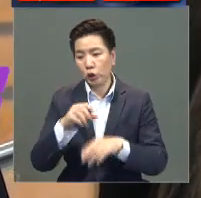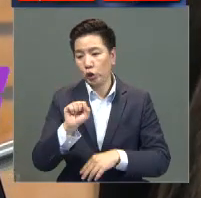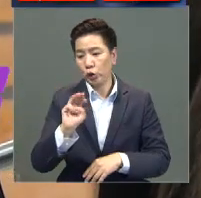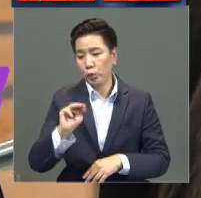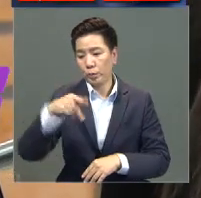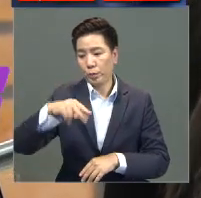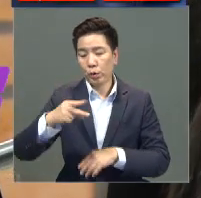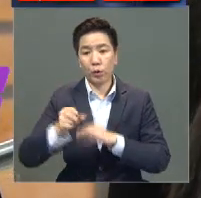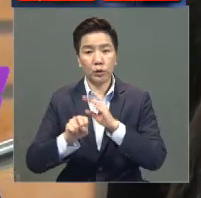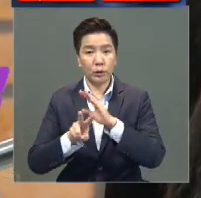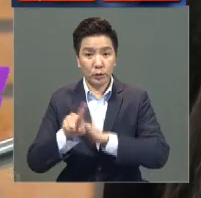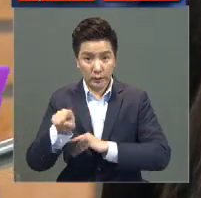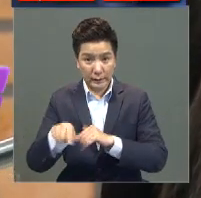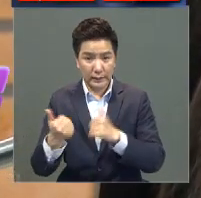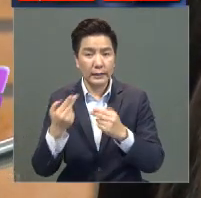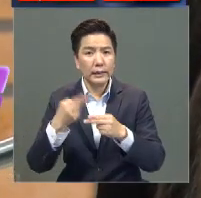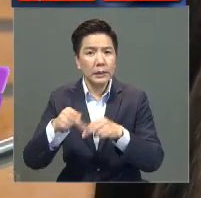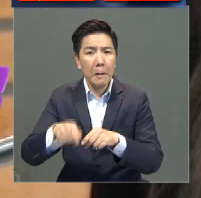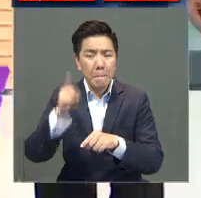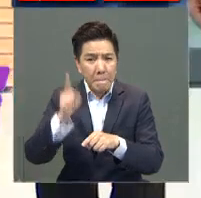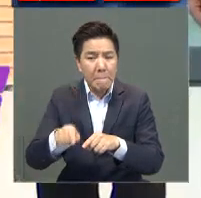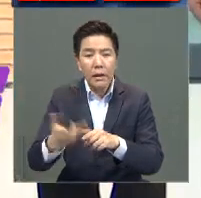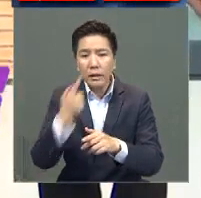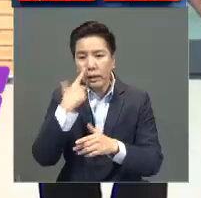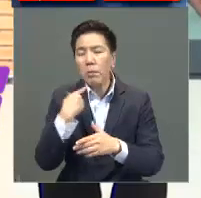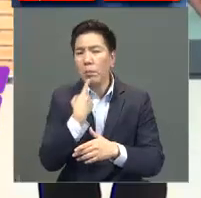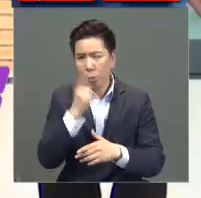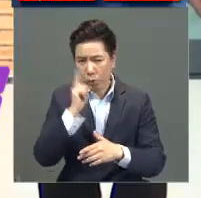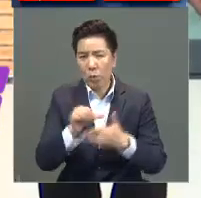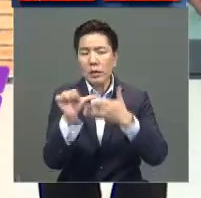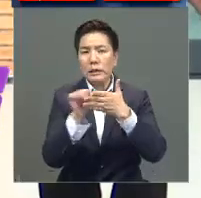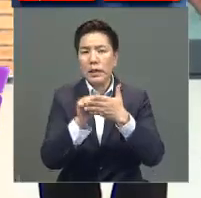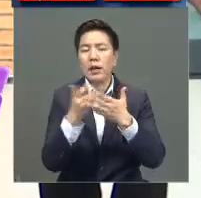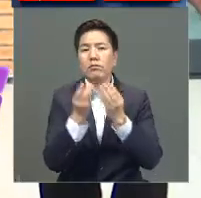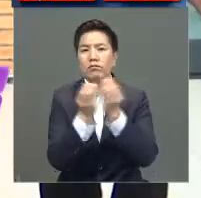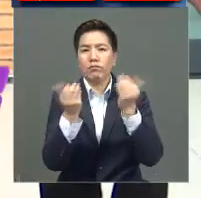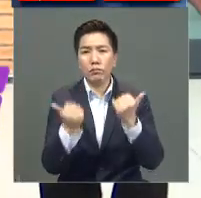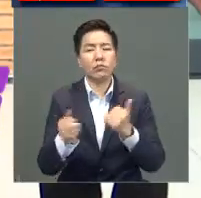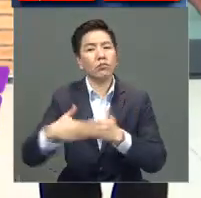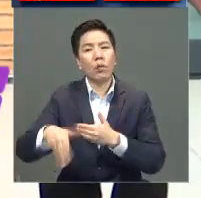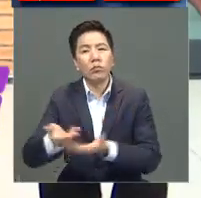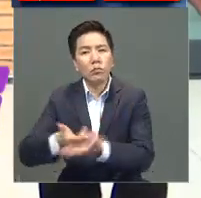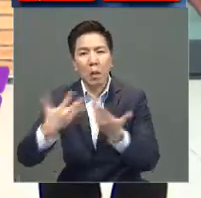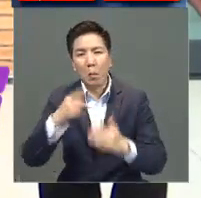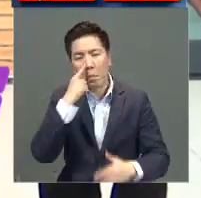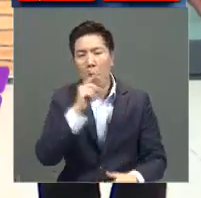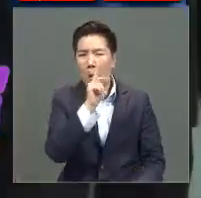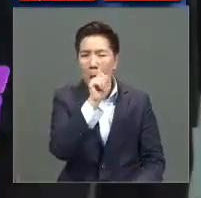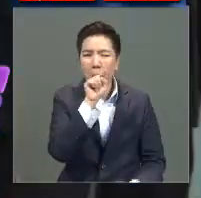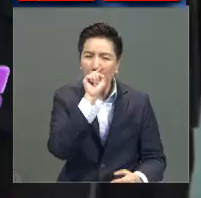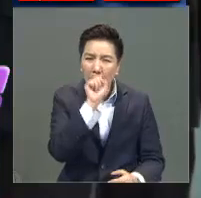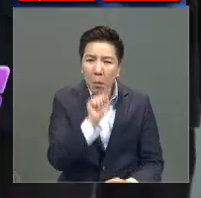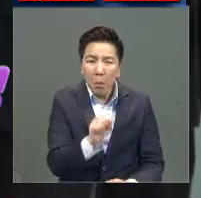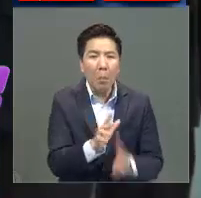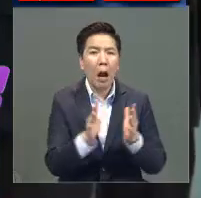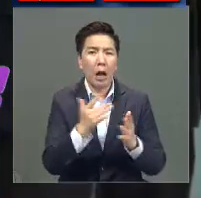ก็บอกนะครับว่าหลังการหารือร่วมกันแล้วเนี่ยเห็นว่าจำเป็นต้องแก้ไขรัฐธรรมนูญเพราะตรวจสอบแล้วว่ามีข้อบกพร่องจำนวนมากส่ว